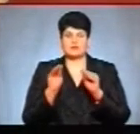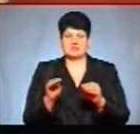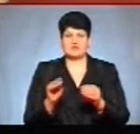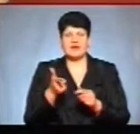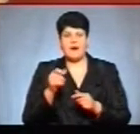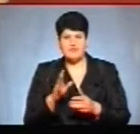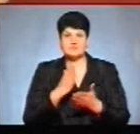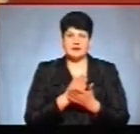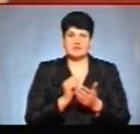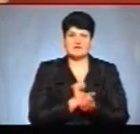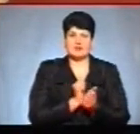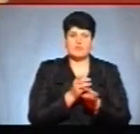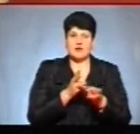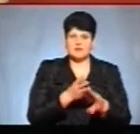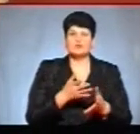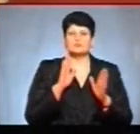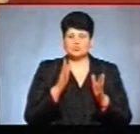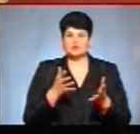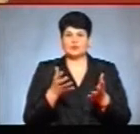паливо. Вони будуть отримувати, але